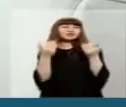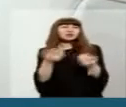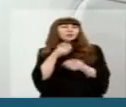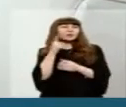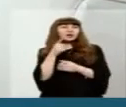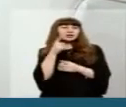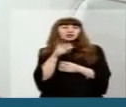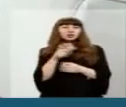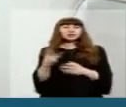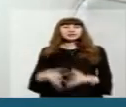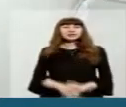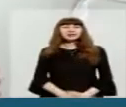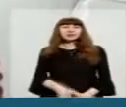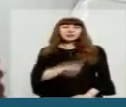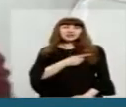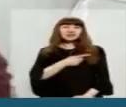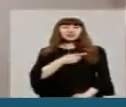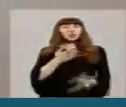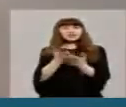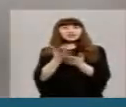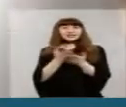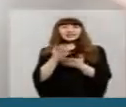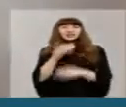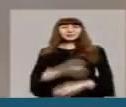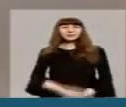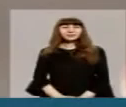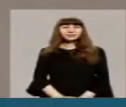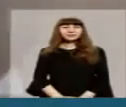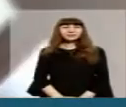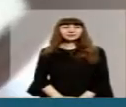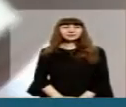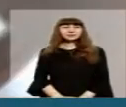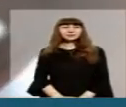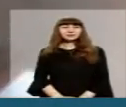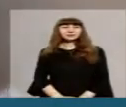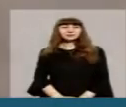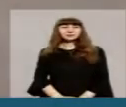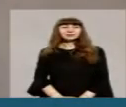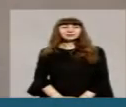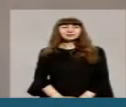молодых гончаров, так и мастеров со стажем. Олжас Апаржанов, Балдырган Кульмакова, Мырзабек Жуманов, телеканал Кустанай.